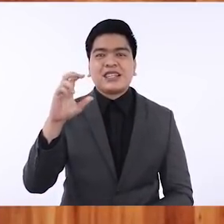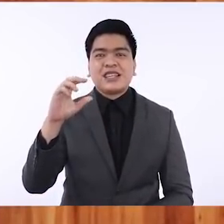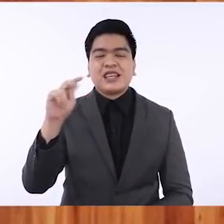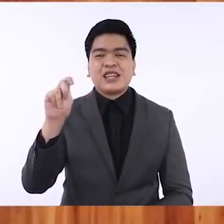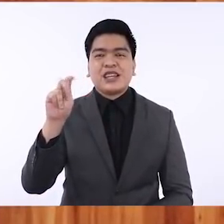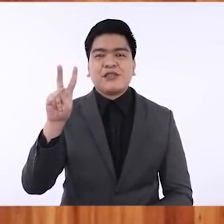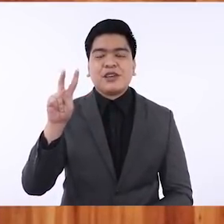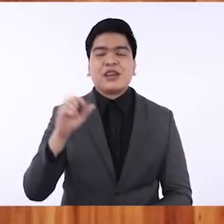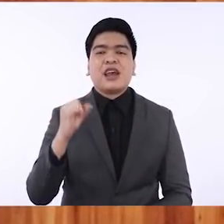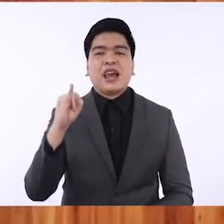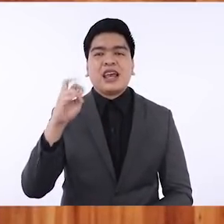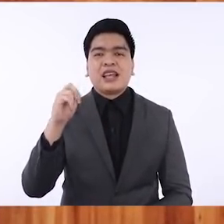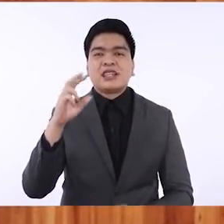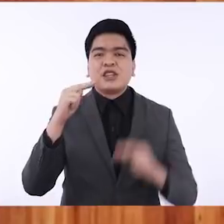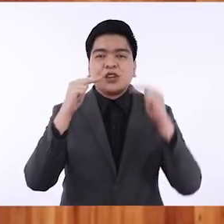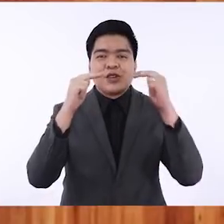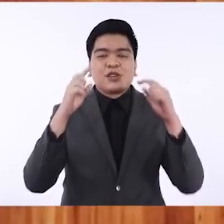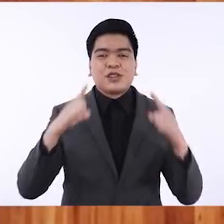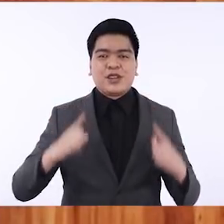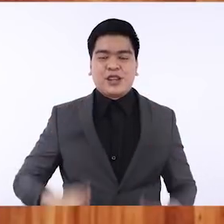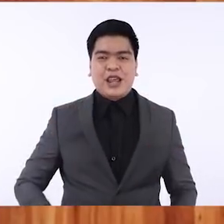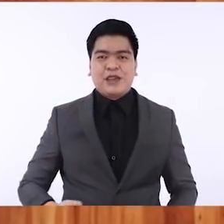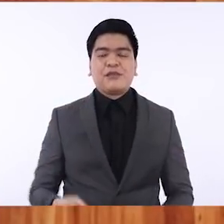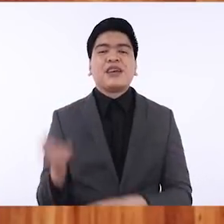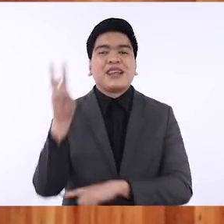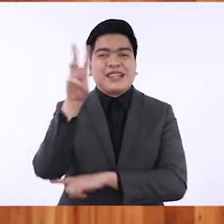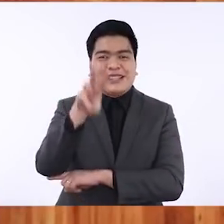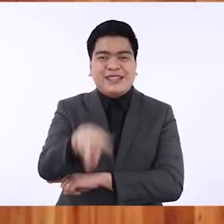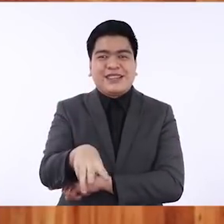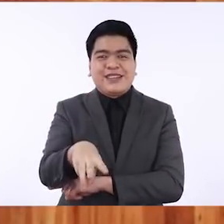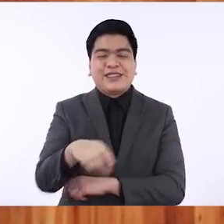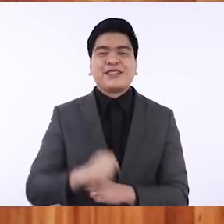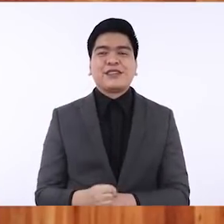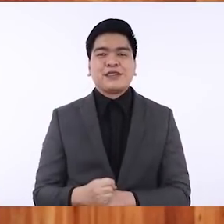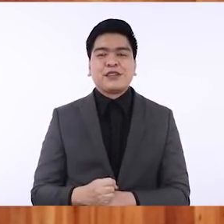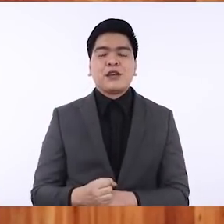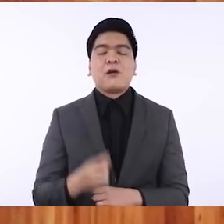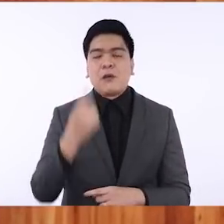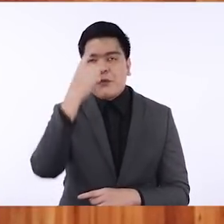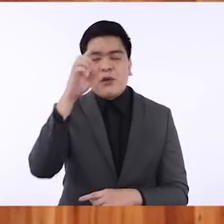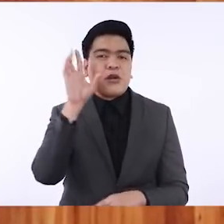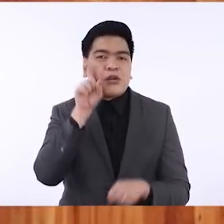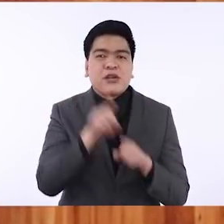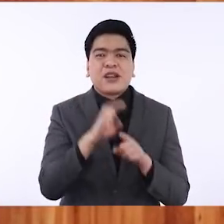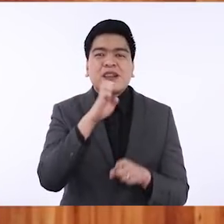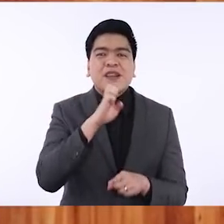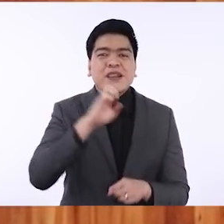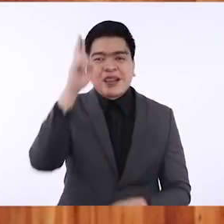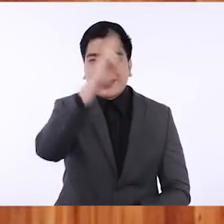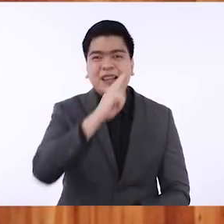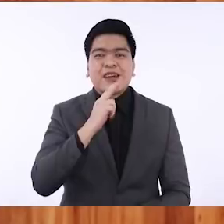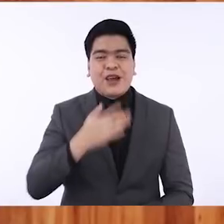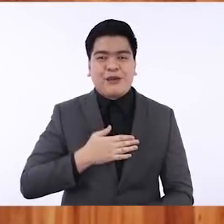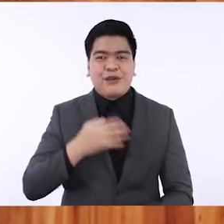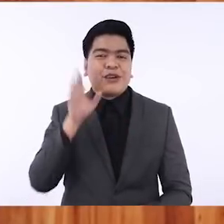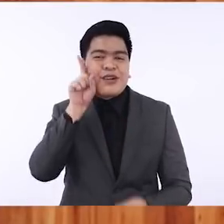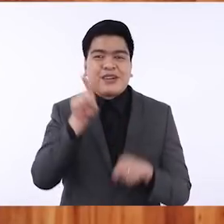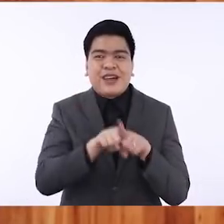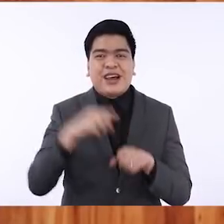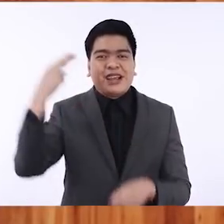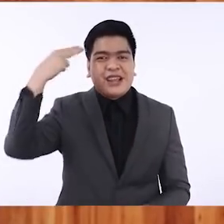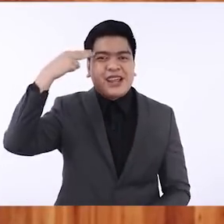sa Iglesia ni Cristo News Live mamayang alas 6 ng gabi. Sa ngalan po ni kapatid na Ella Ronquillo, ako po si